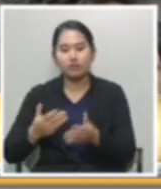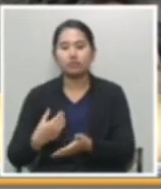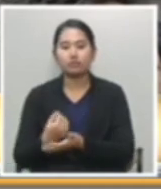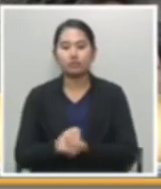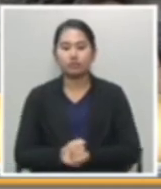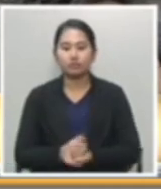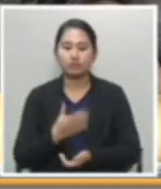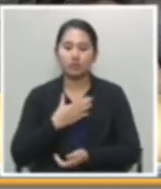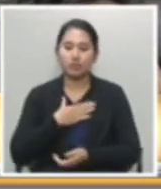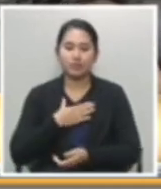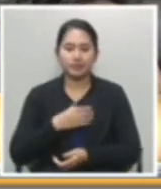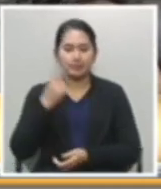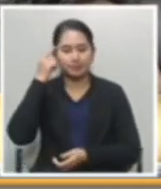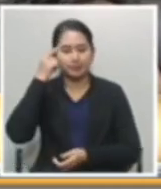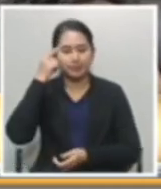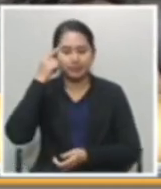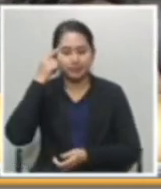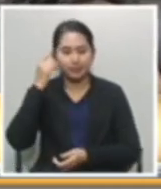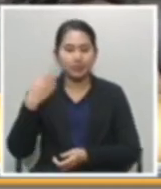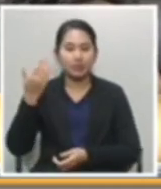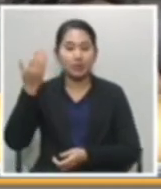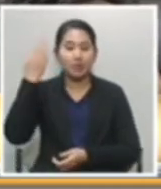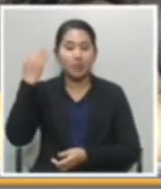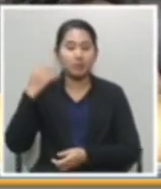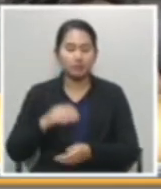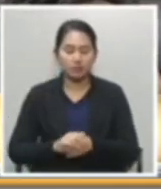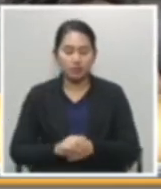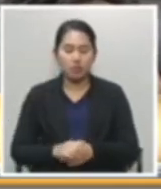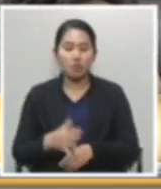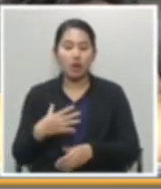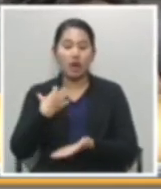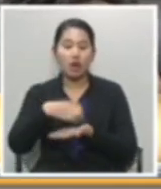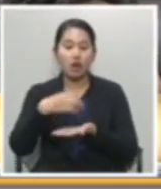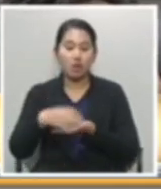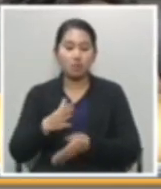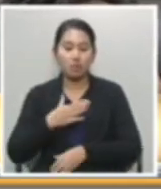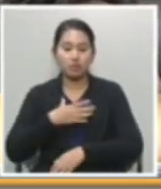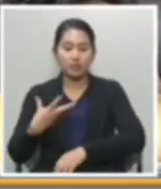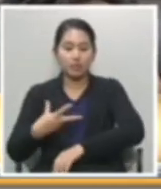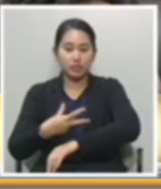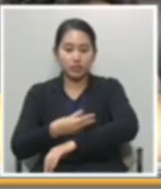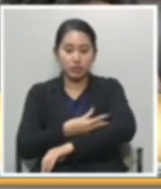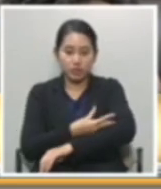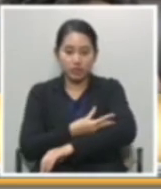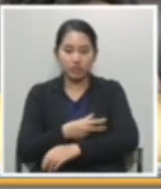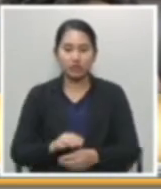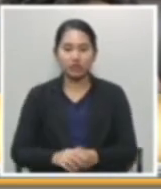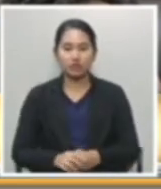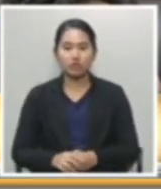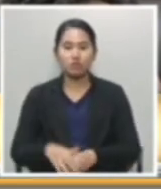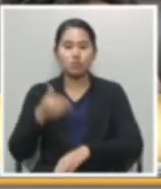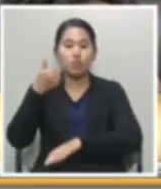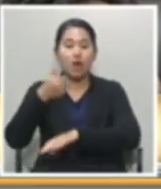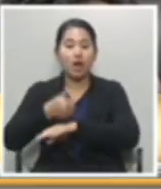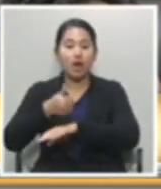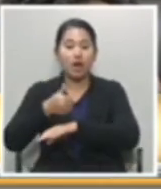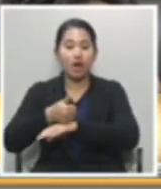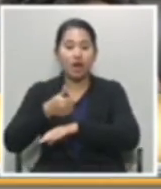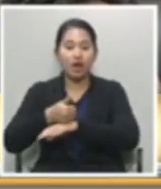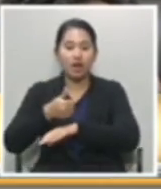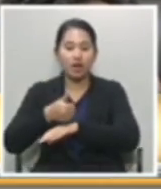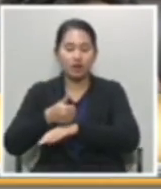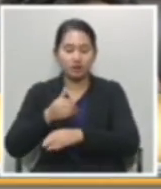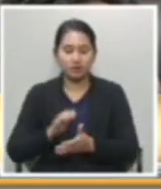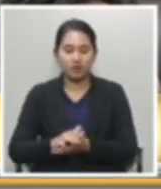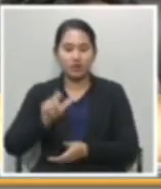ว่าจะไม่พูดแล้วนะวันนั้นผมไปฉีดยาผมเห็นท่านอนุทินหัวหน้าพรรคท่านน่ะเดินเข้ามาในสภ